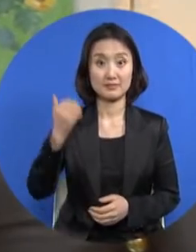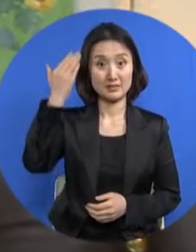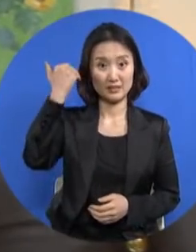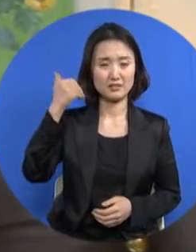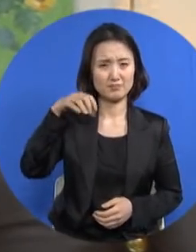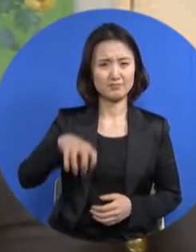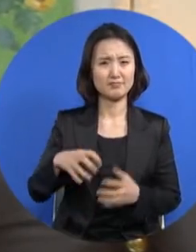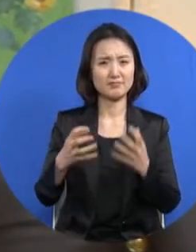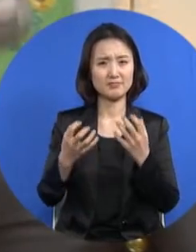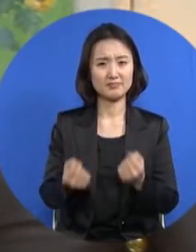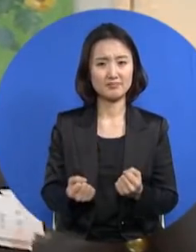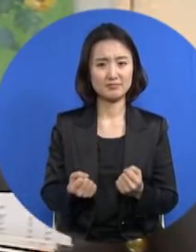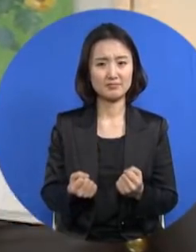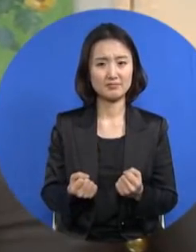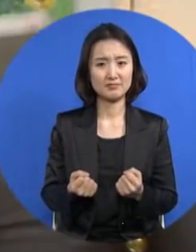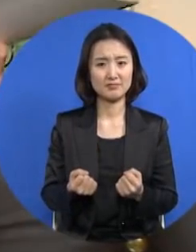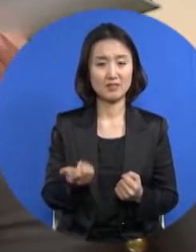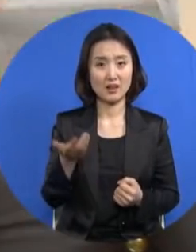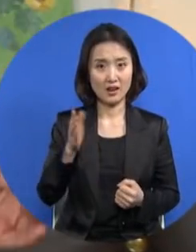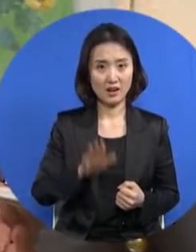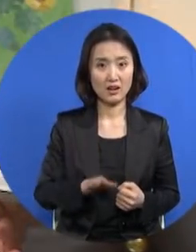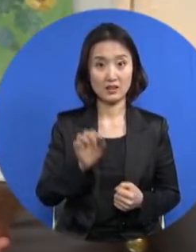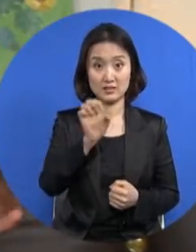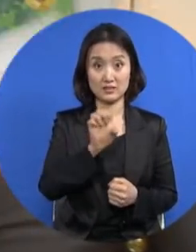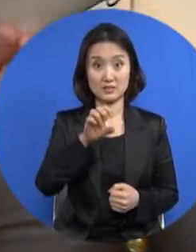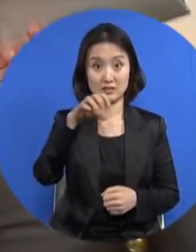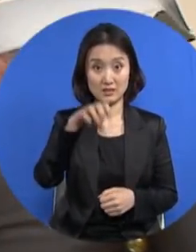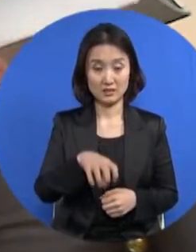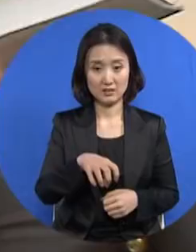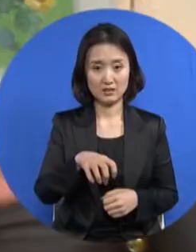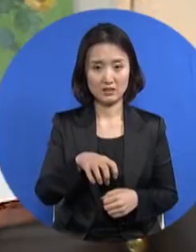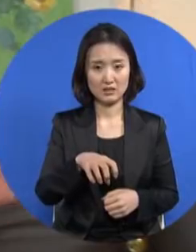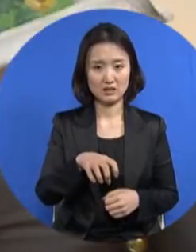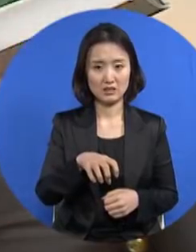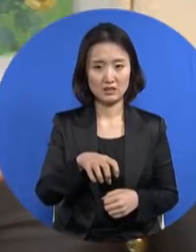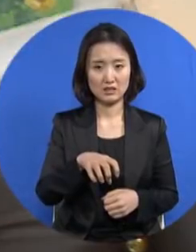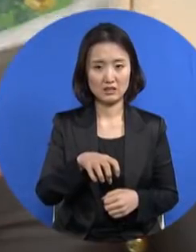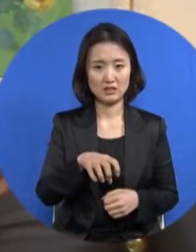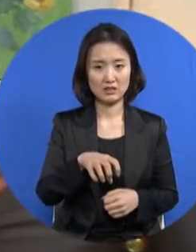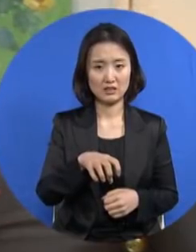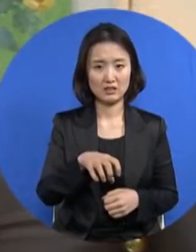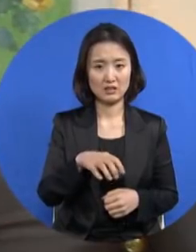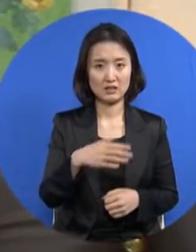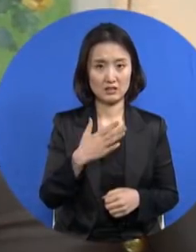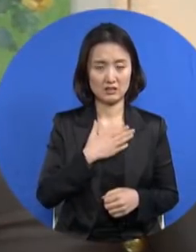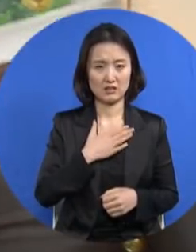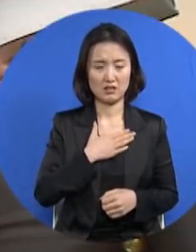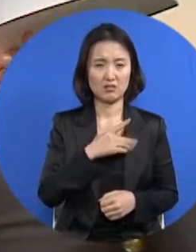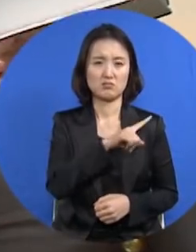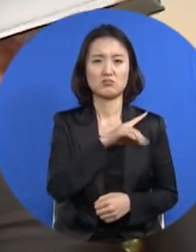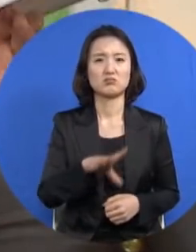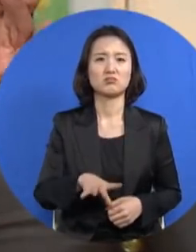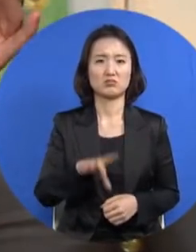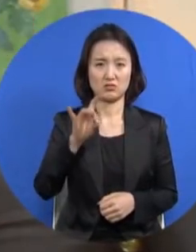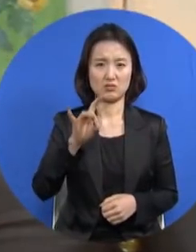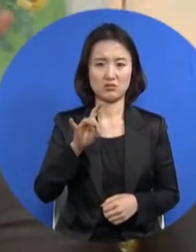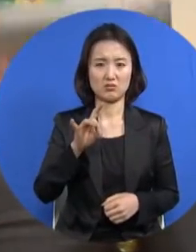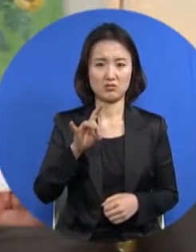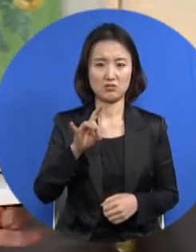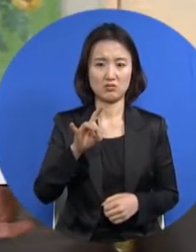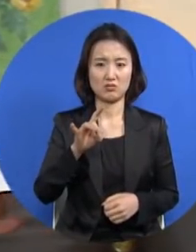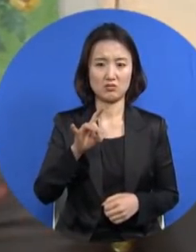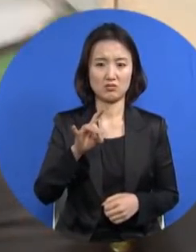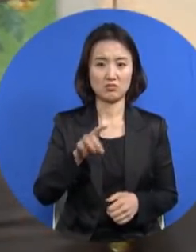흔한 거예요. 그런데 유럽에서는 제가 최초였거든요.